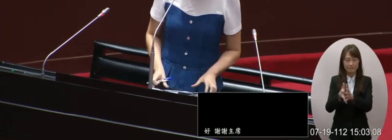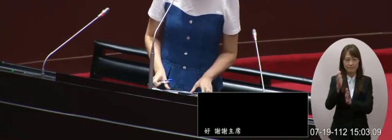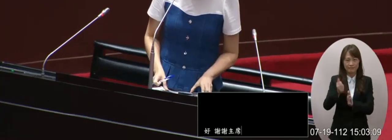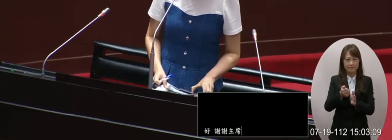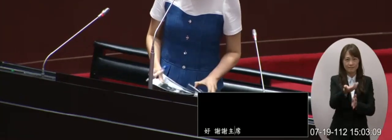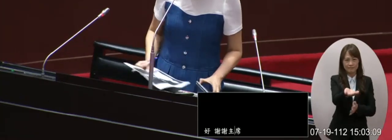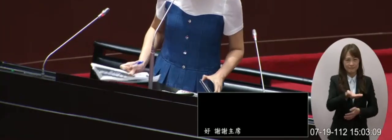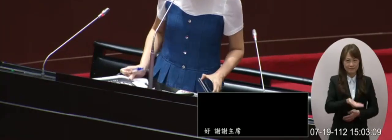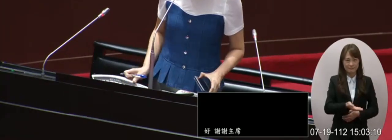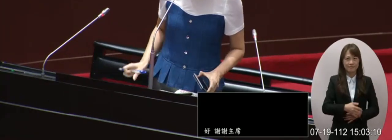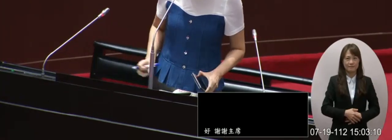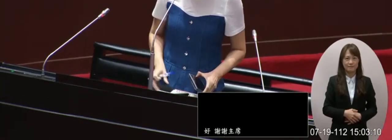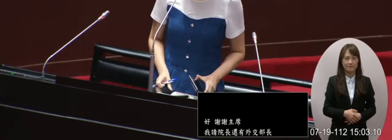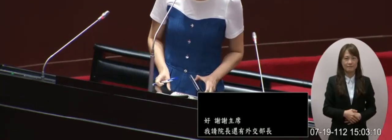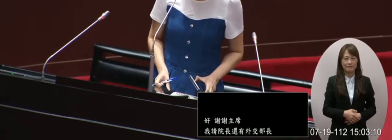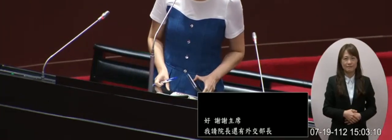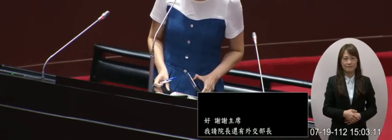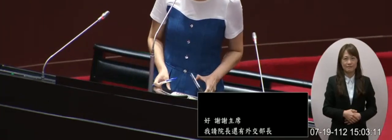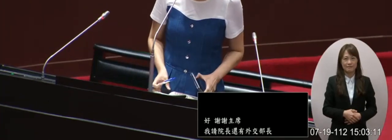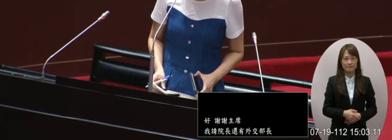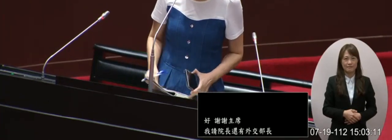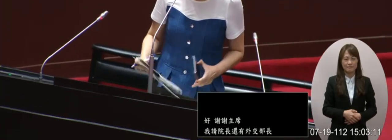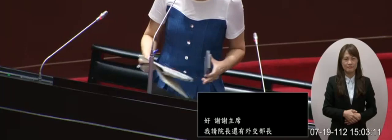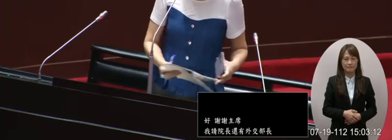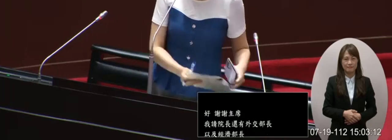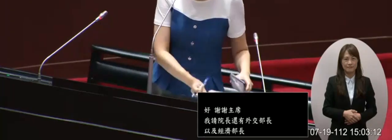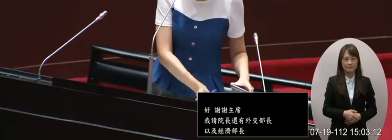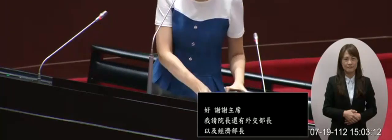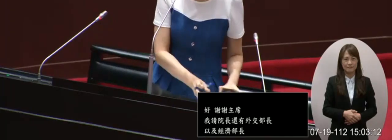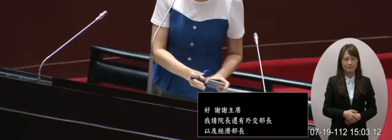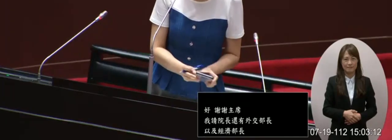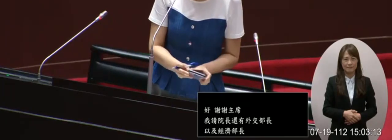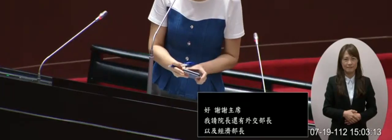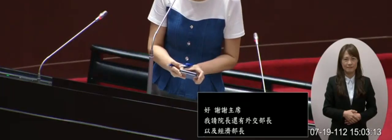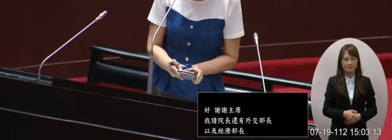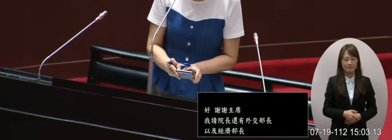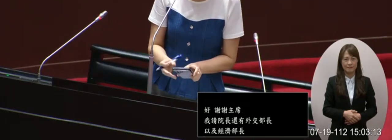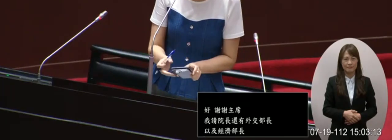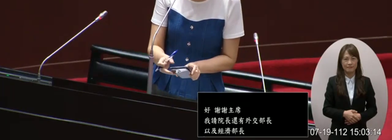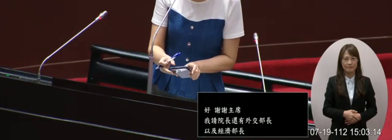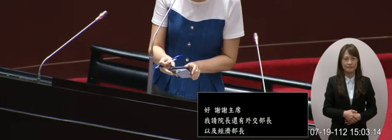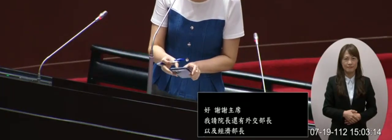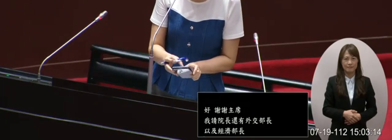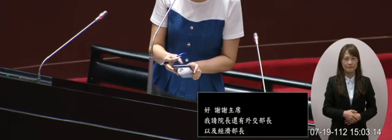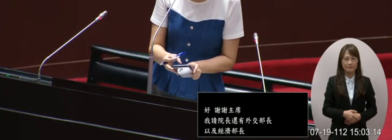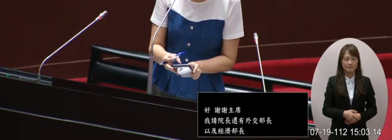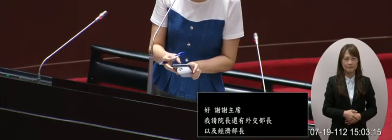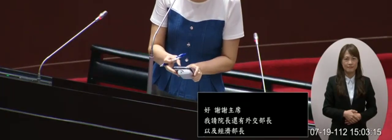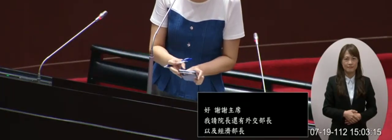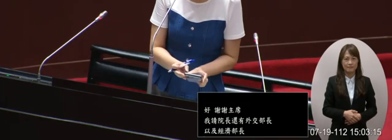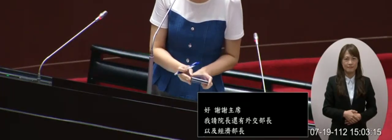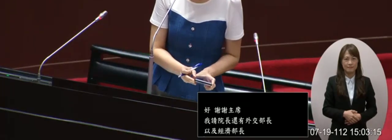好，陈院长请，还有吴部长、王部长请。